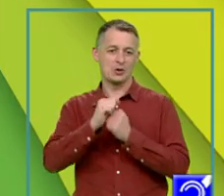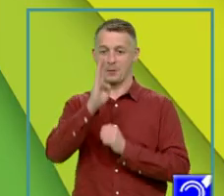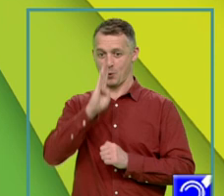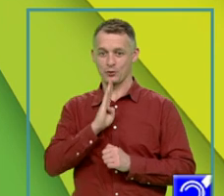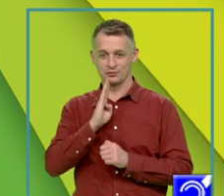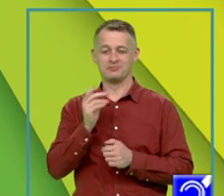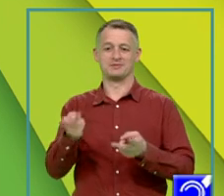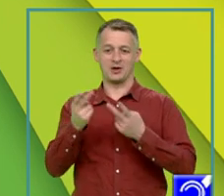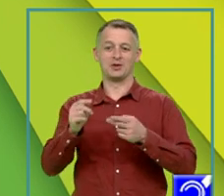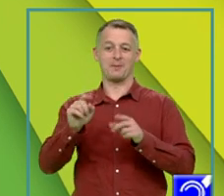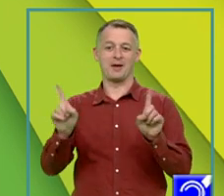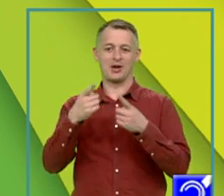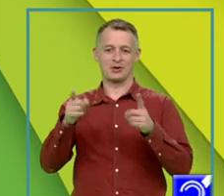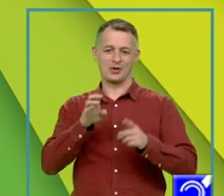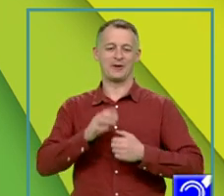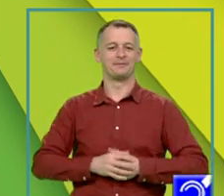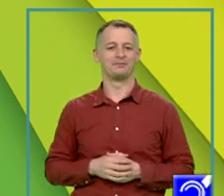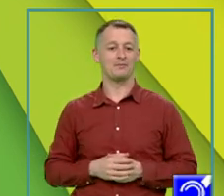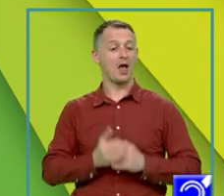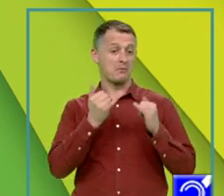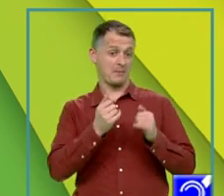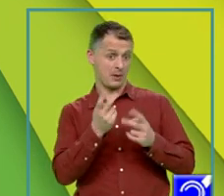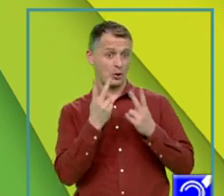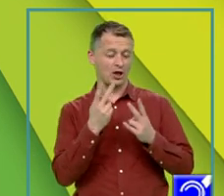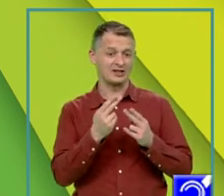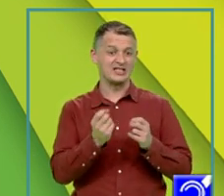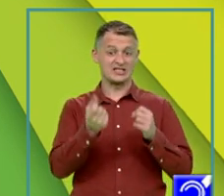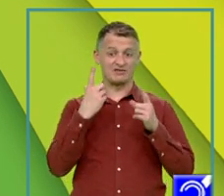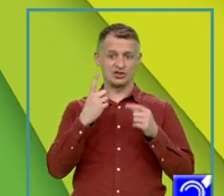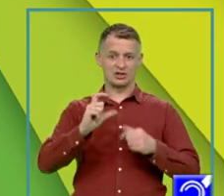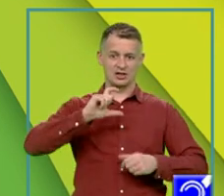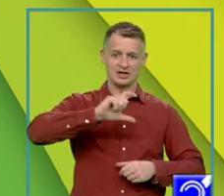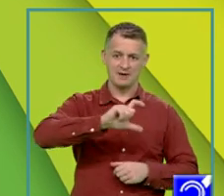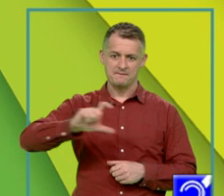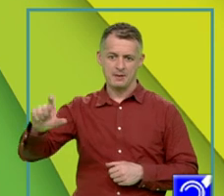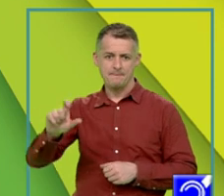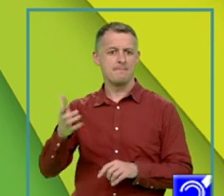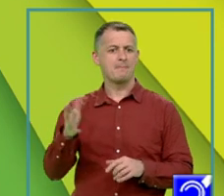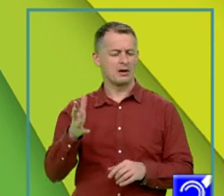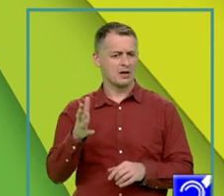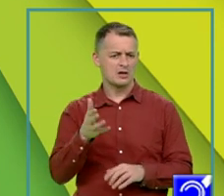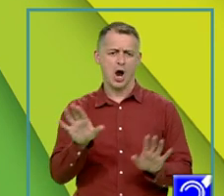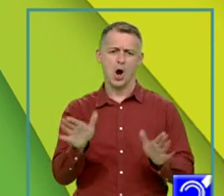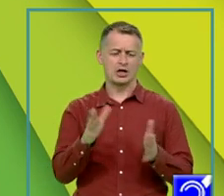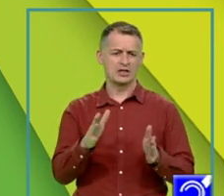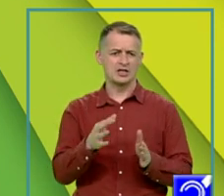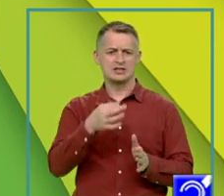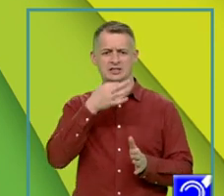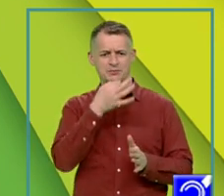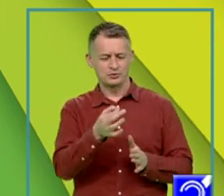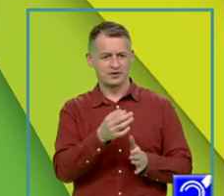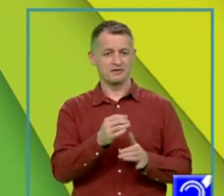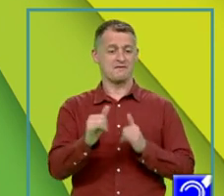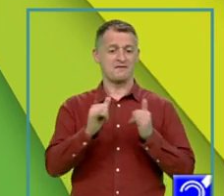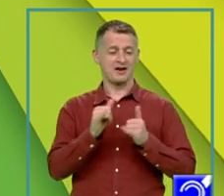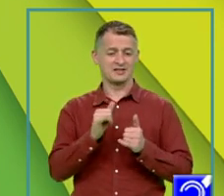mine mă interesează acum să ne uităm la sfârșitul refrenului Dar parcă oricând aș spune așteptând vacanța mare